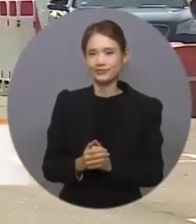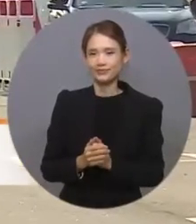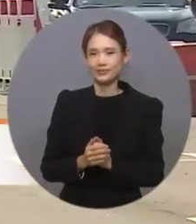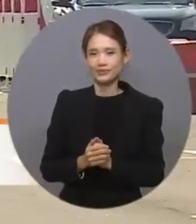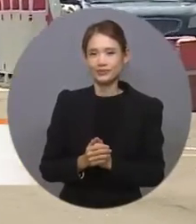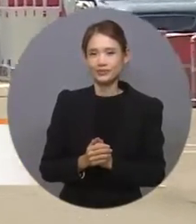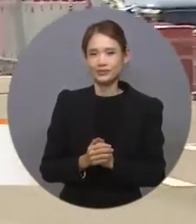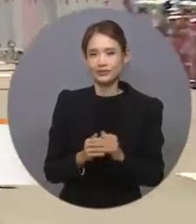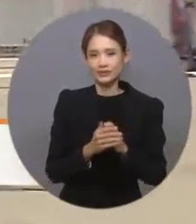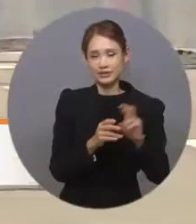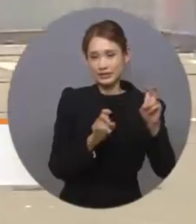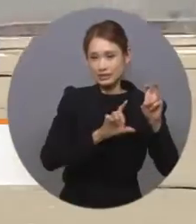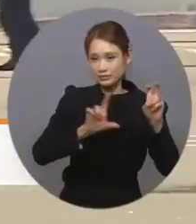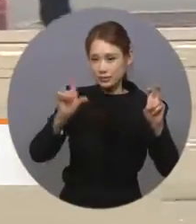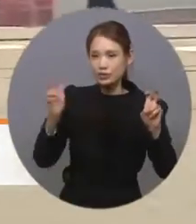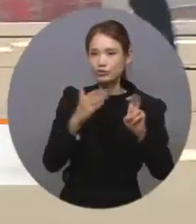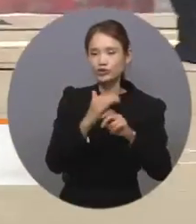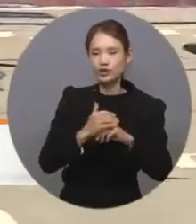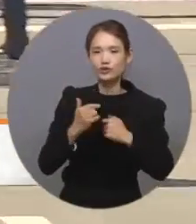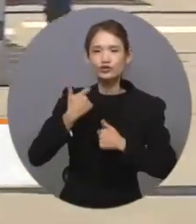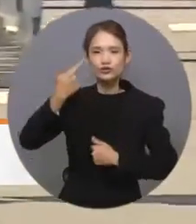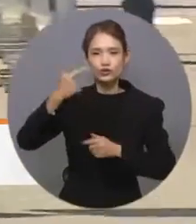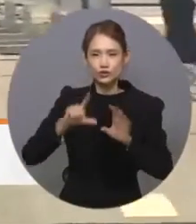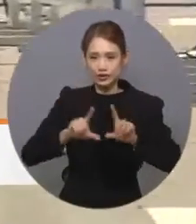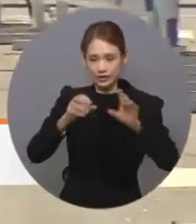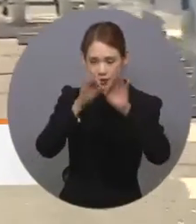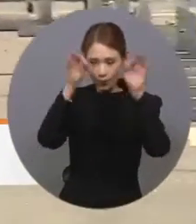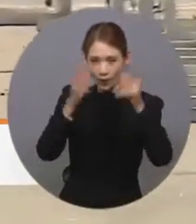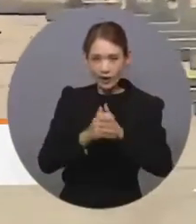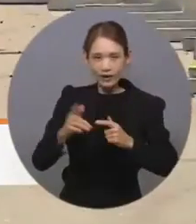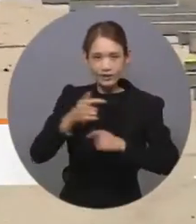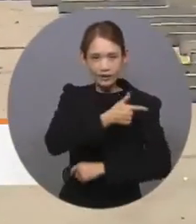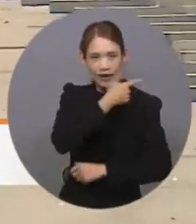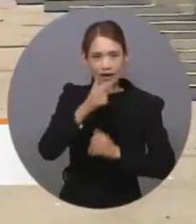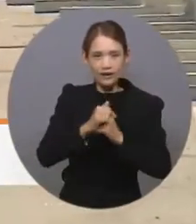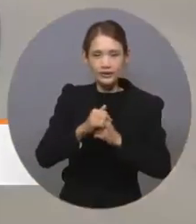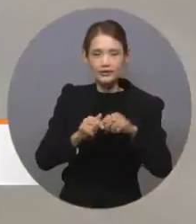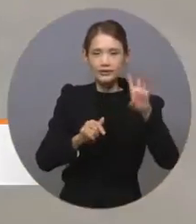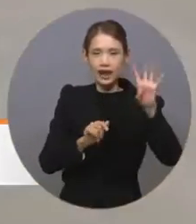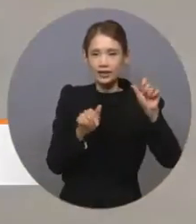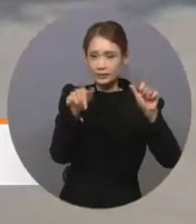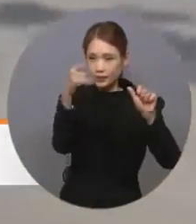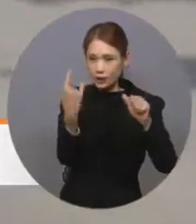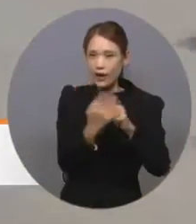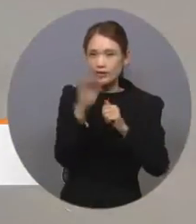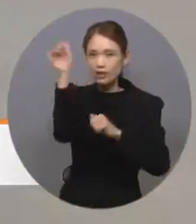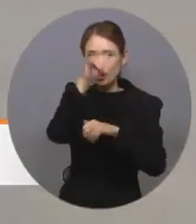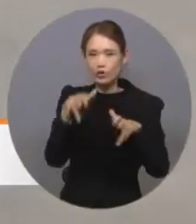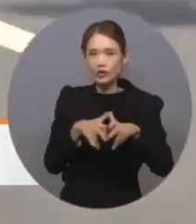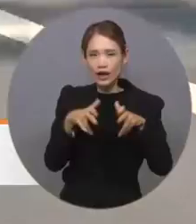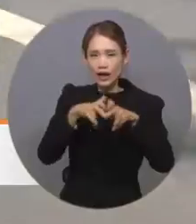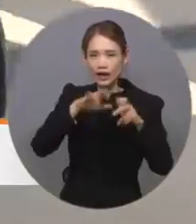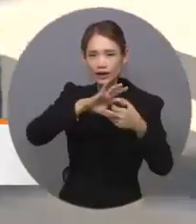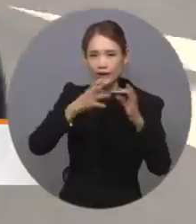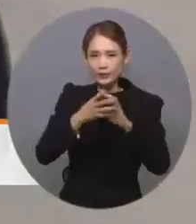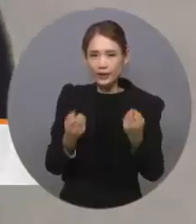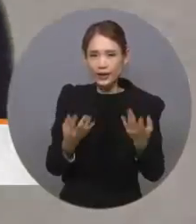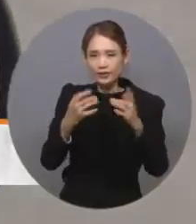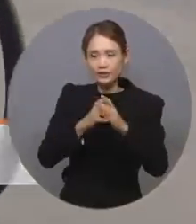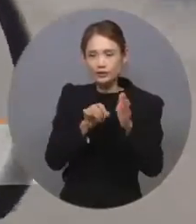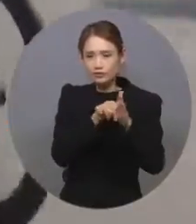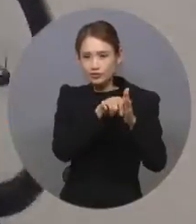지난 20일부터 펼쳐진 6일간의 대장정 제 4 11의 전국장애인체육대회 에서 패럴림픽 스타 들의 선전이